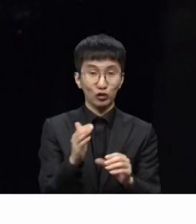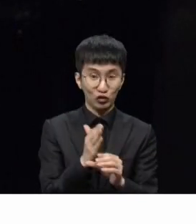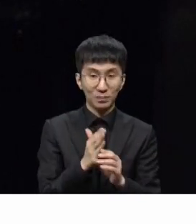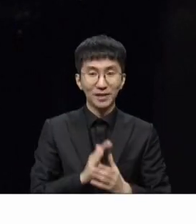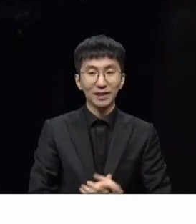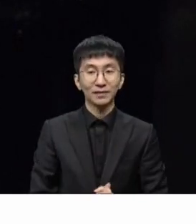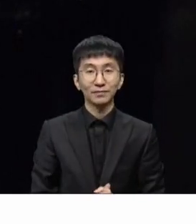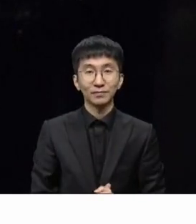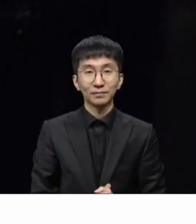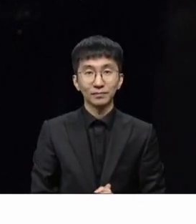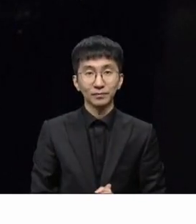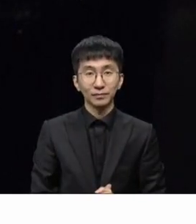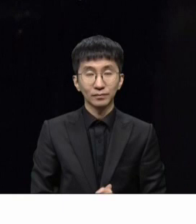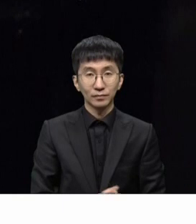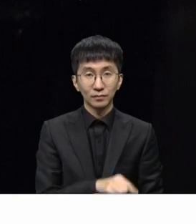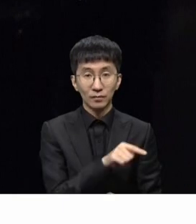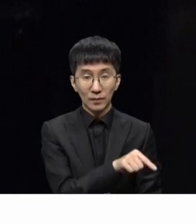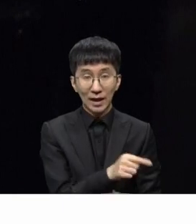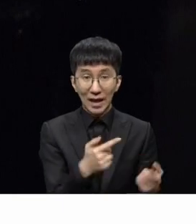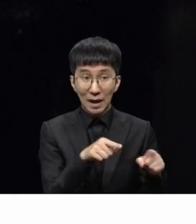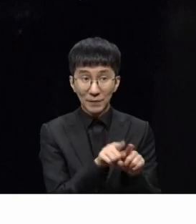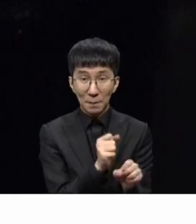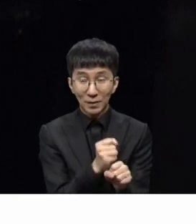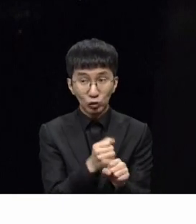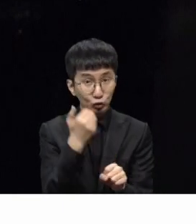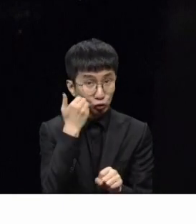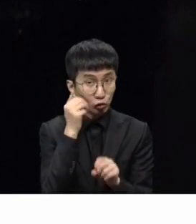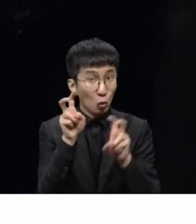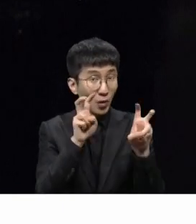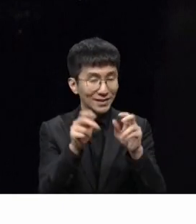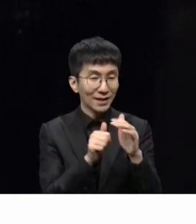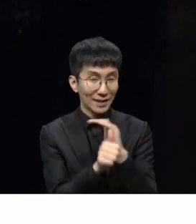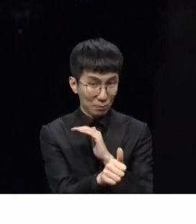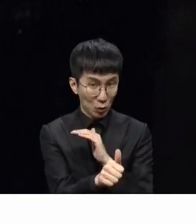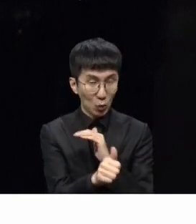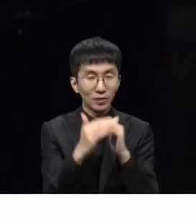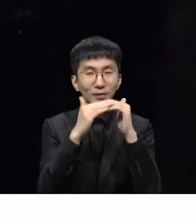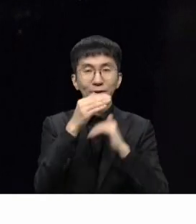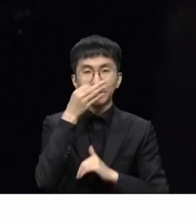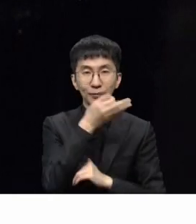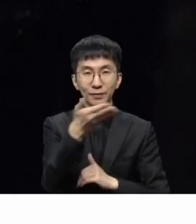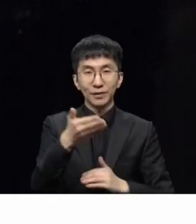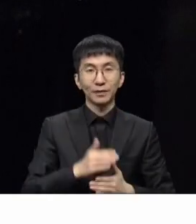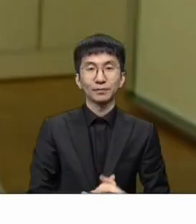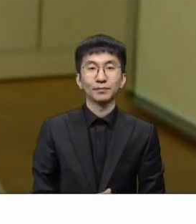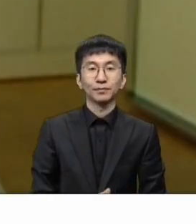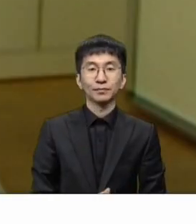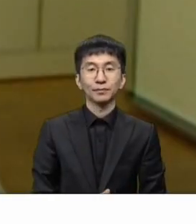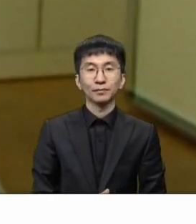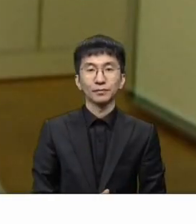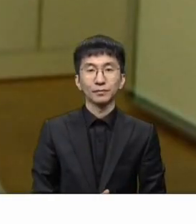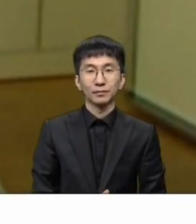느낌입니다. 화이자와 백신을 공동 개발한 바이오엔테크 대표의 말 들어보시죠.